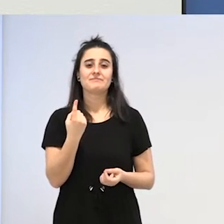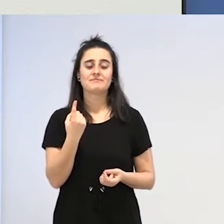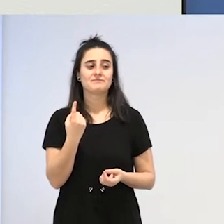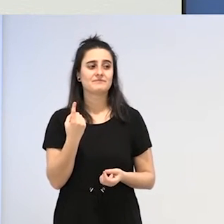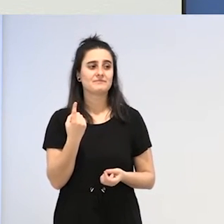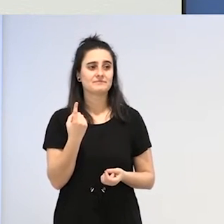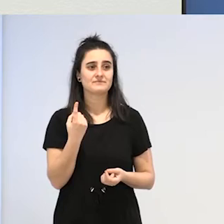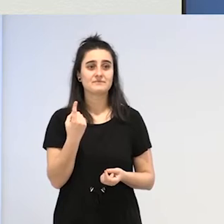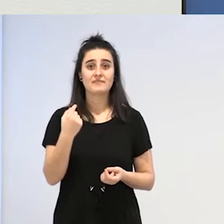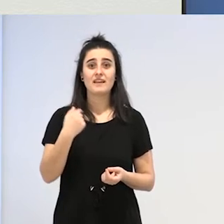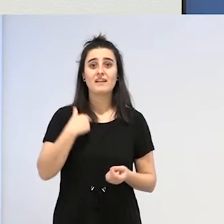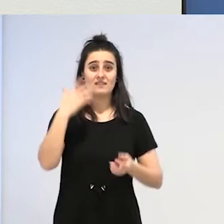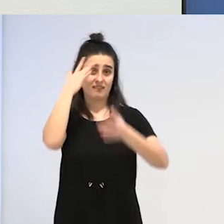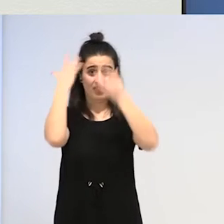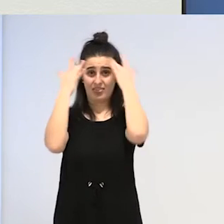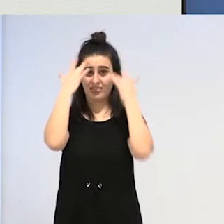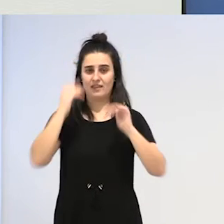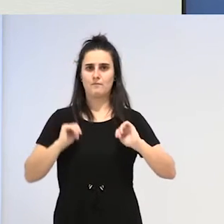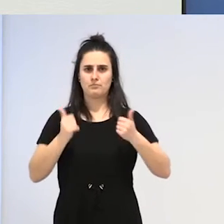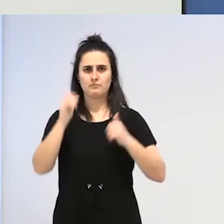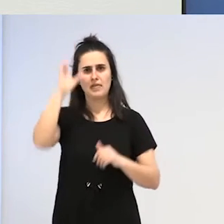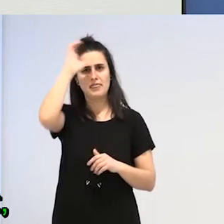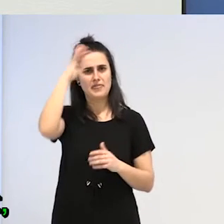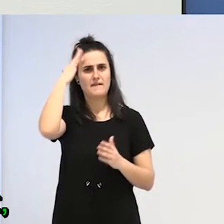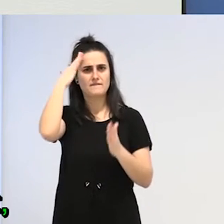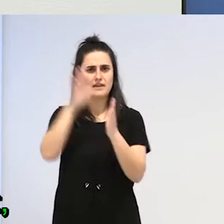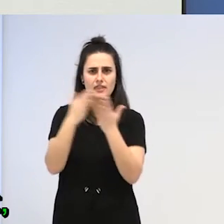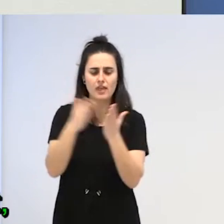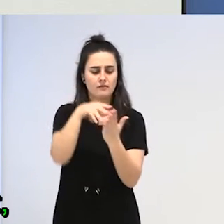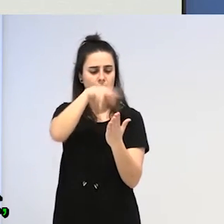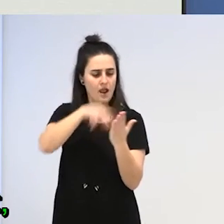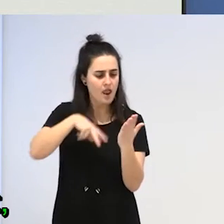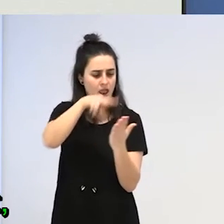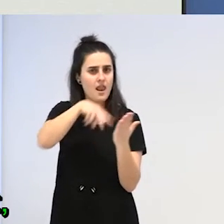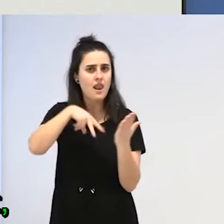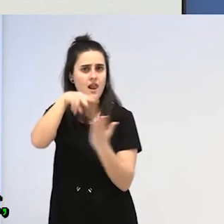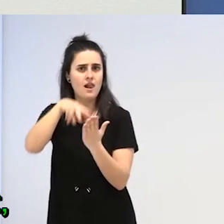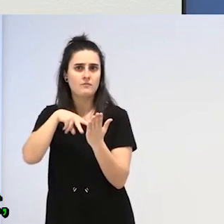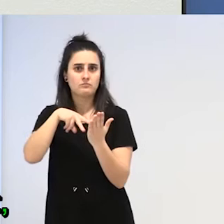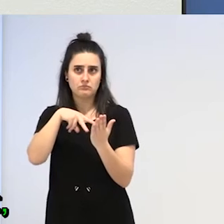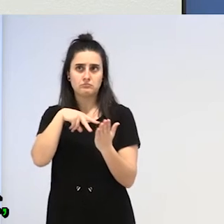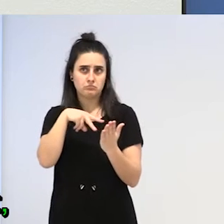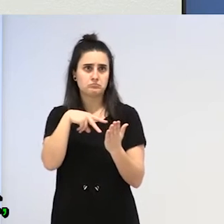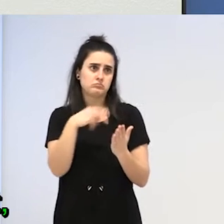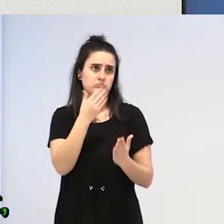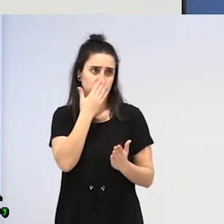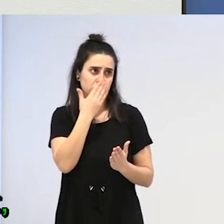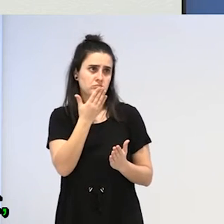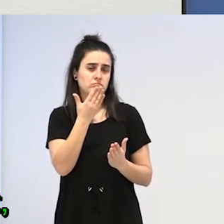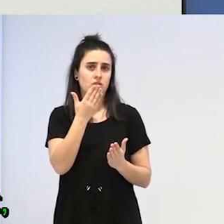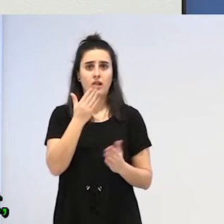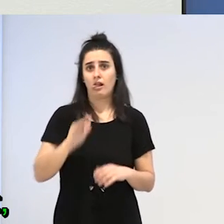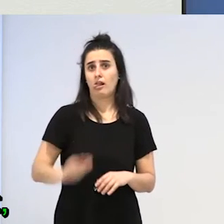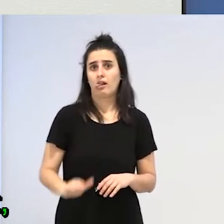nera bezaroan hasi nintzela zientzia fikzioa irakurtzen, eta egia esan, bueno, ja